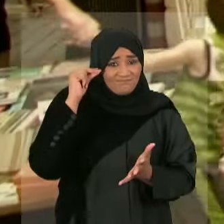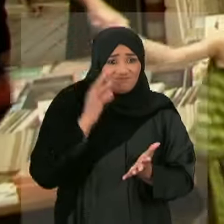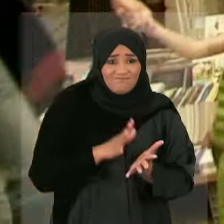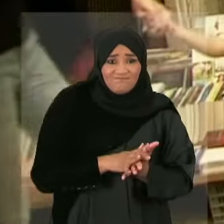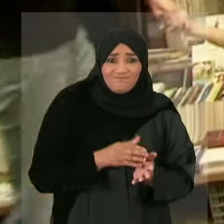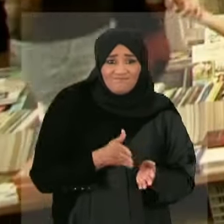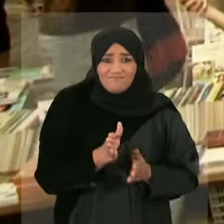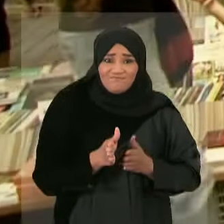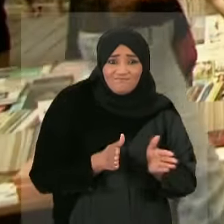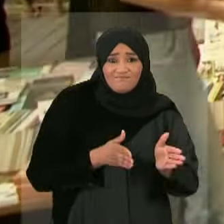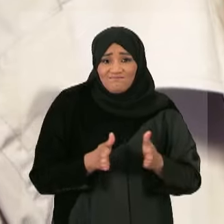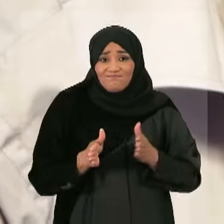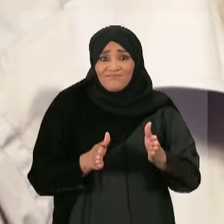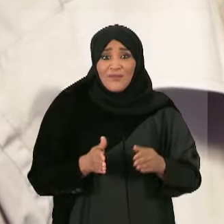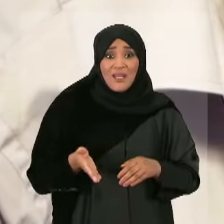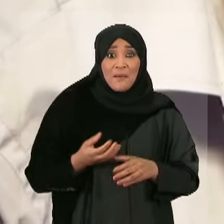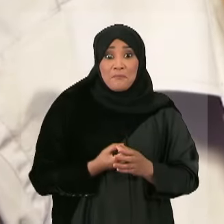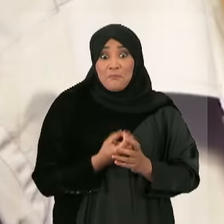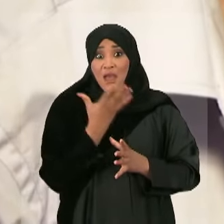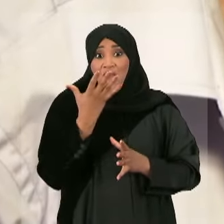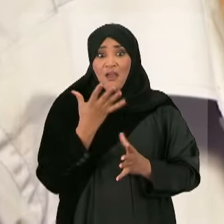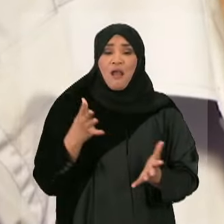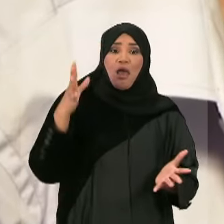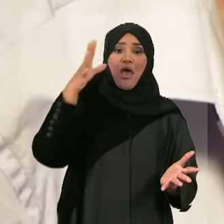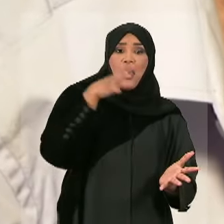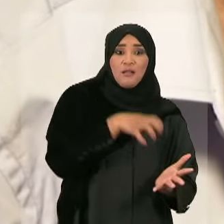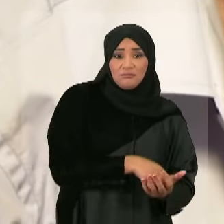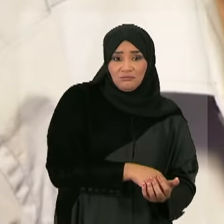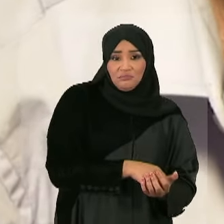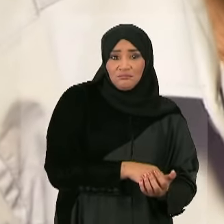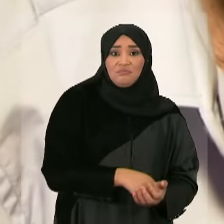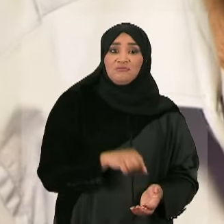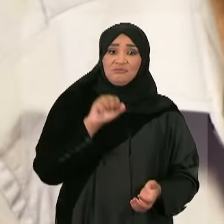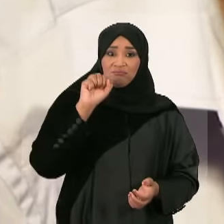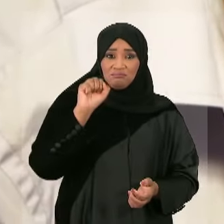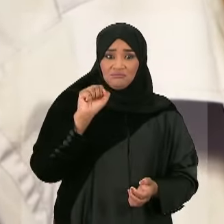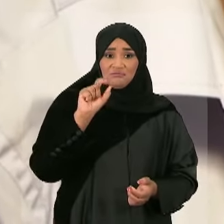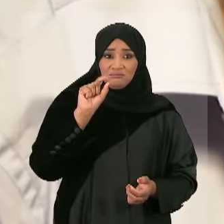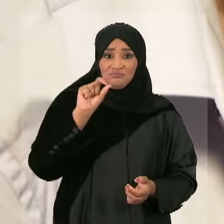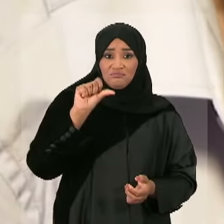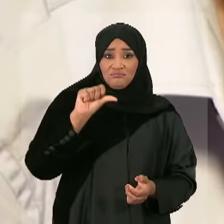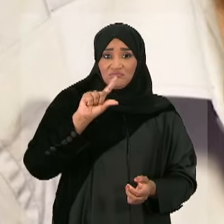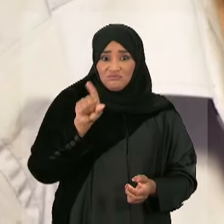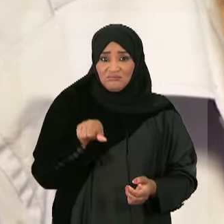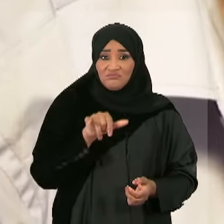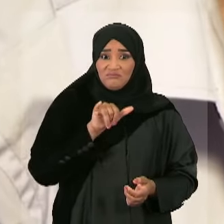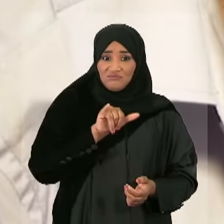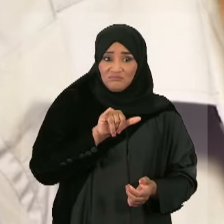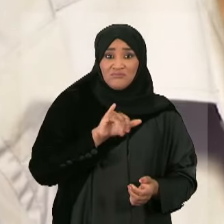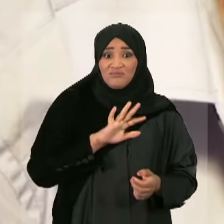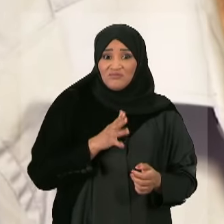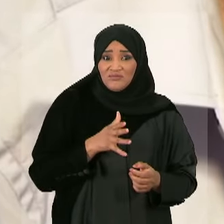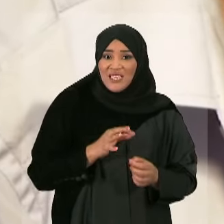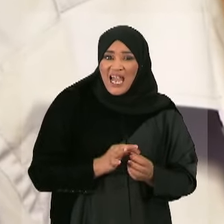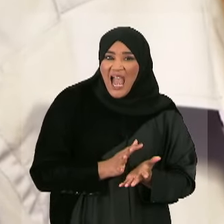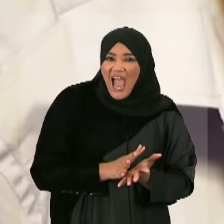ووجه الصبح كانت البلد محتلة. كوني مواليد 1935 كان عمري 12-13 سنة، يعني وعي هاي الأحداث كلها،